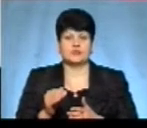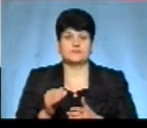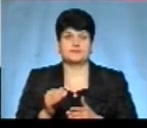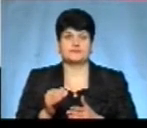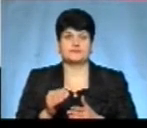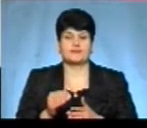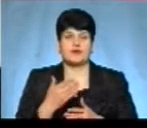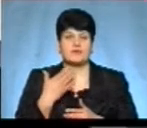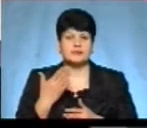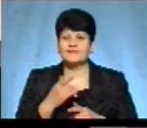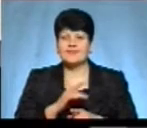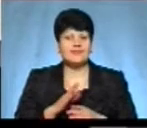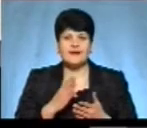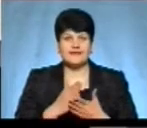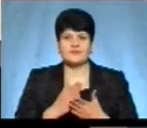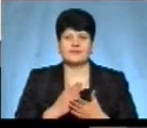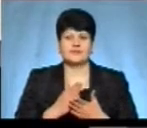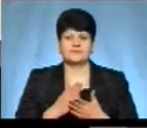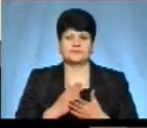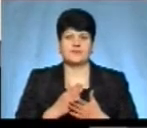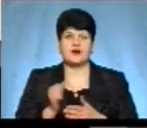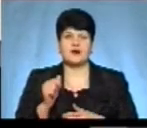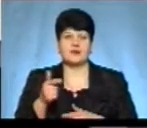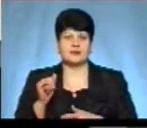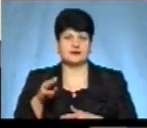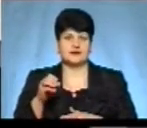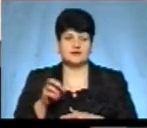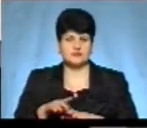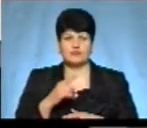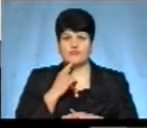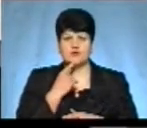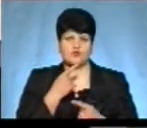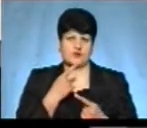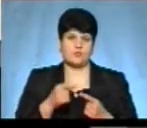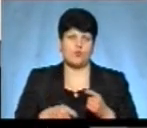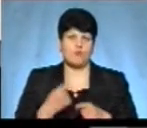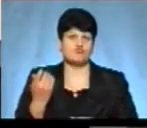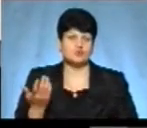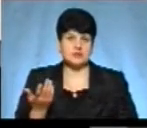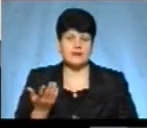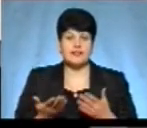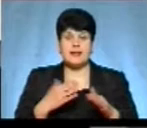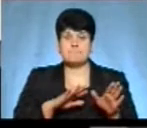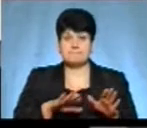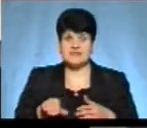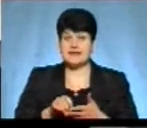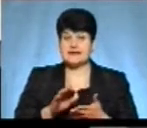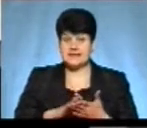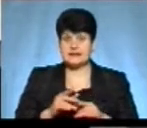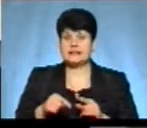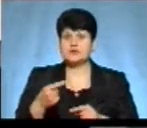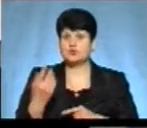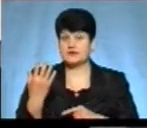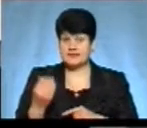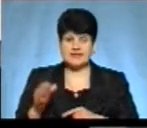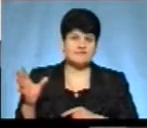України про вибори президента України. Тому, відповідно, тут досить важко фіксувати якісь певні порушення. Але після реєстрації на наступний день